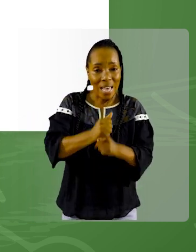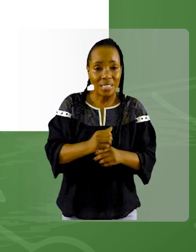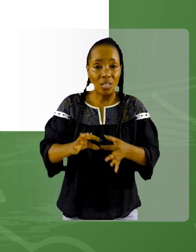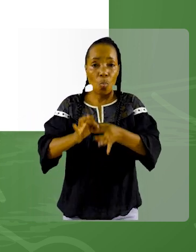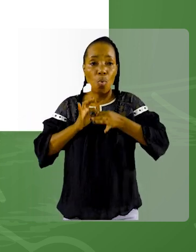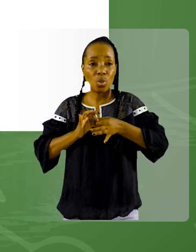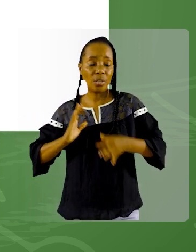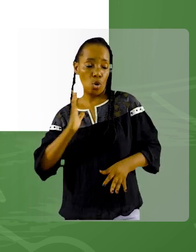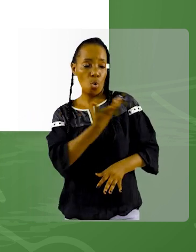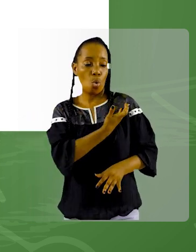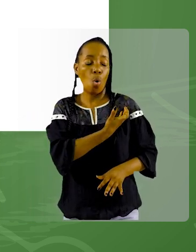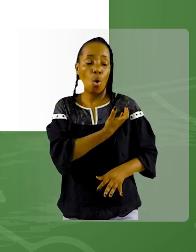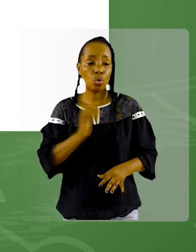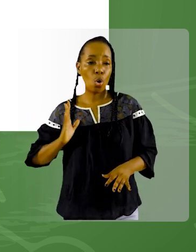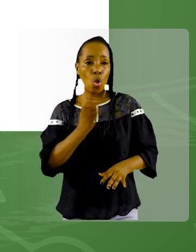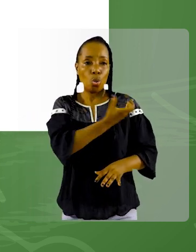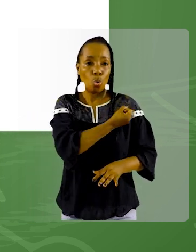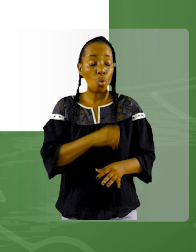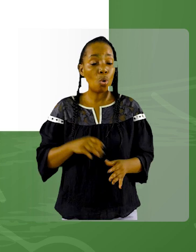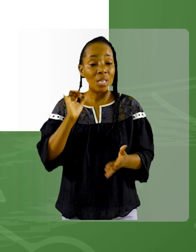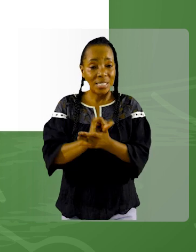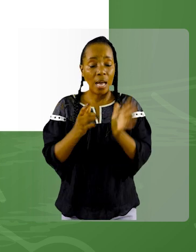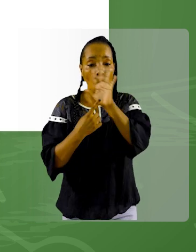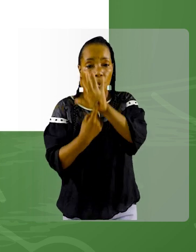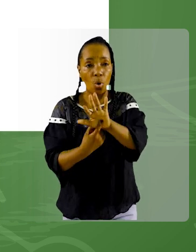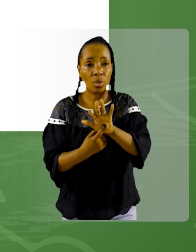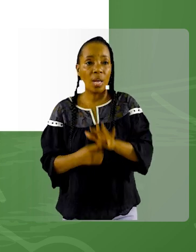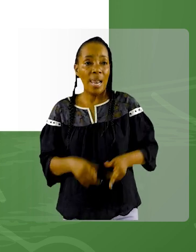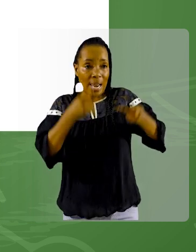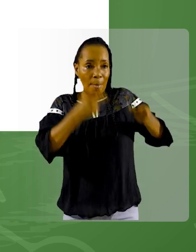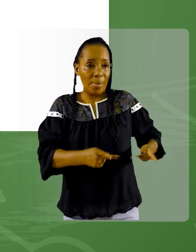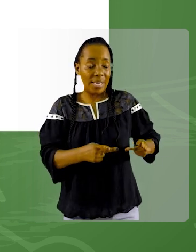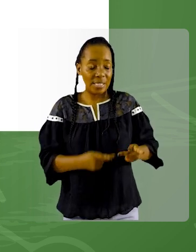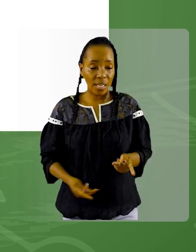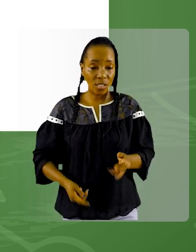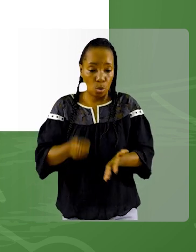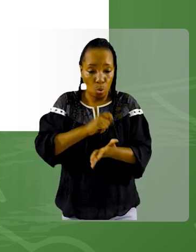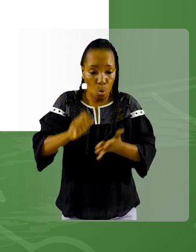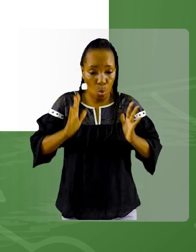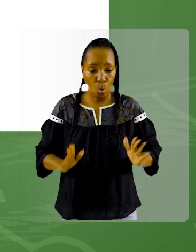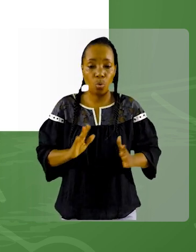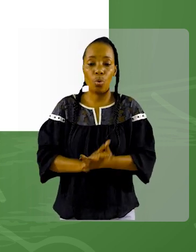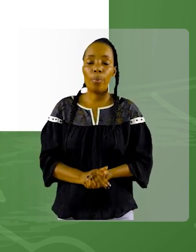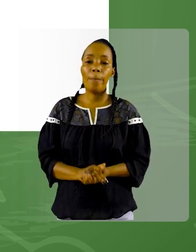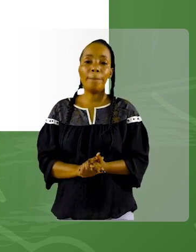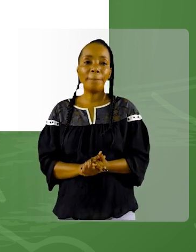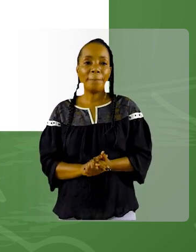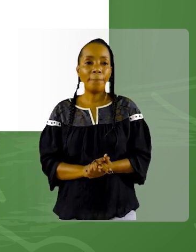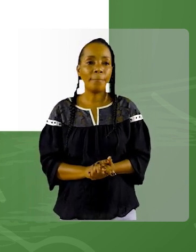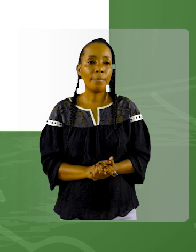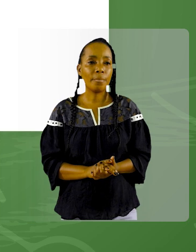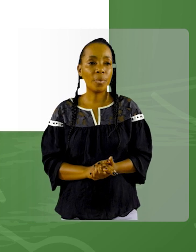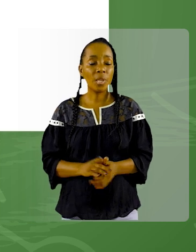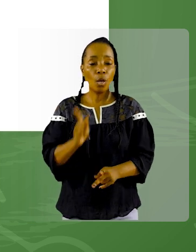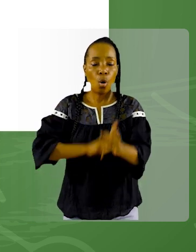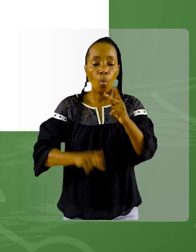Ce sont des indices de la présence de l'auteur et de sa prise en charge des énoncés. Le pronom